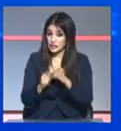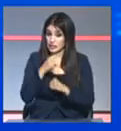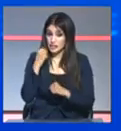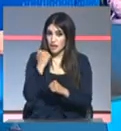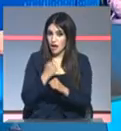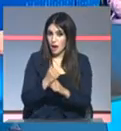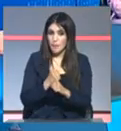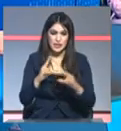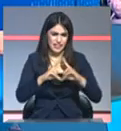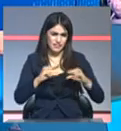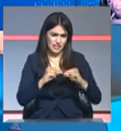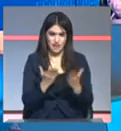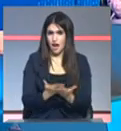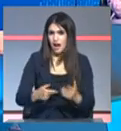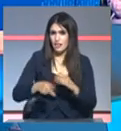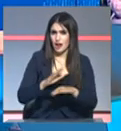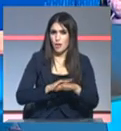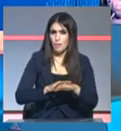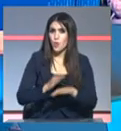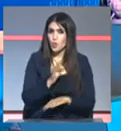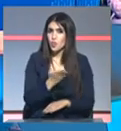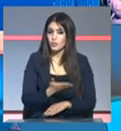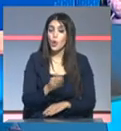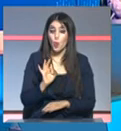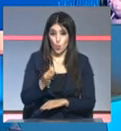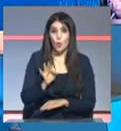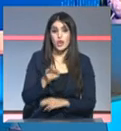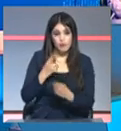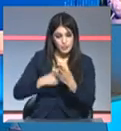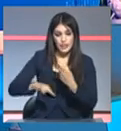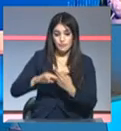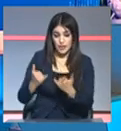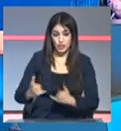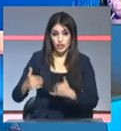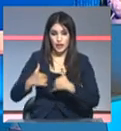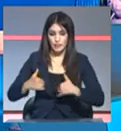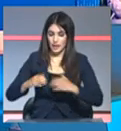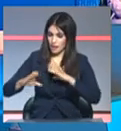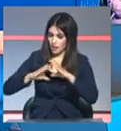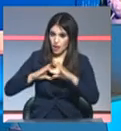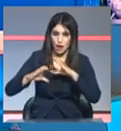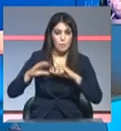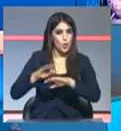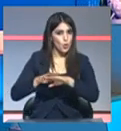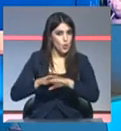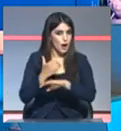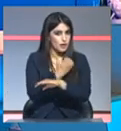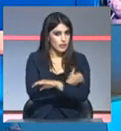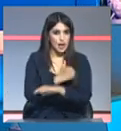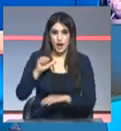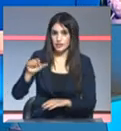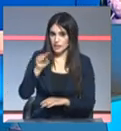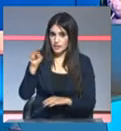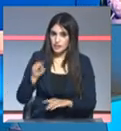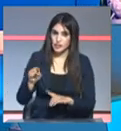انه هذا هو احنا صار الاجتماع في الازمه غير شفنا غير معناها المعنى المعلومات الجديده العلميه